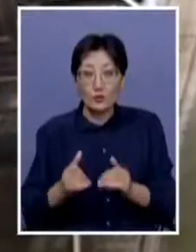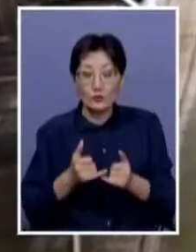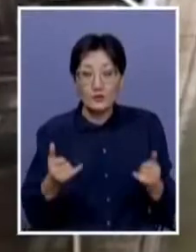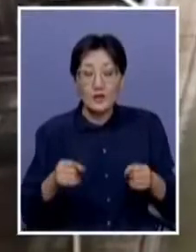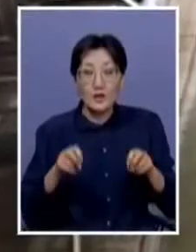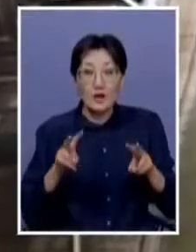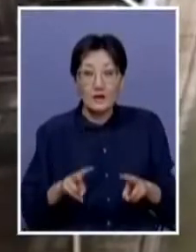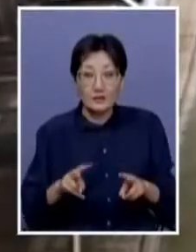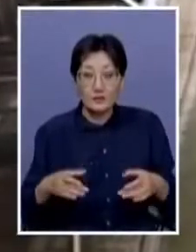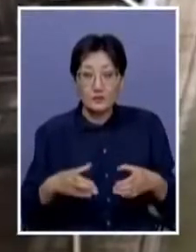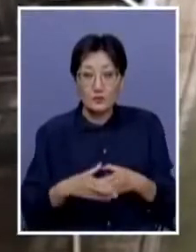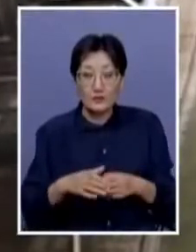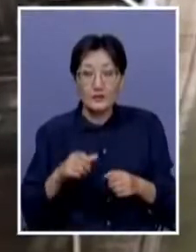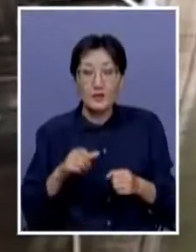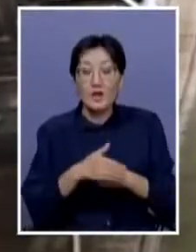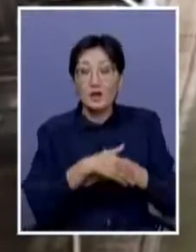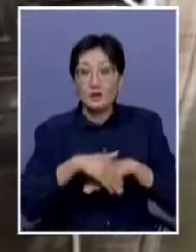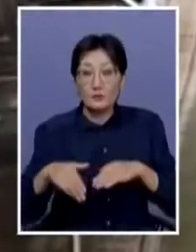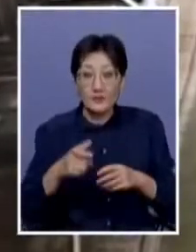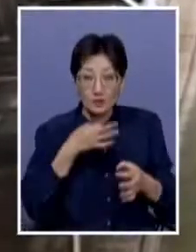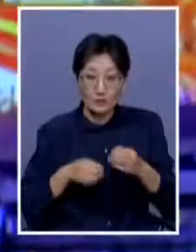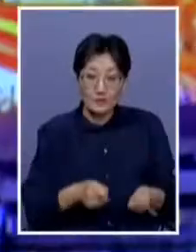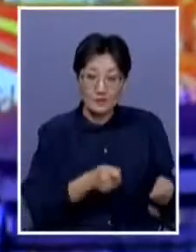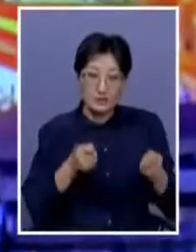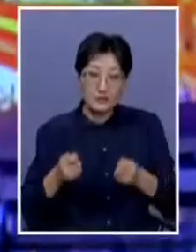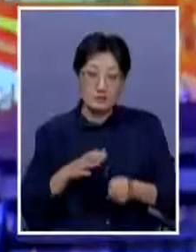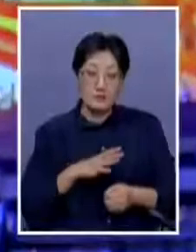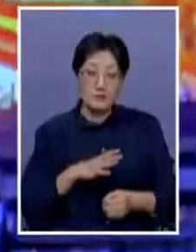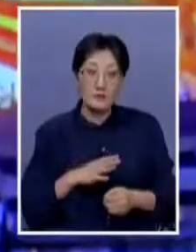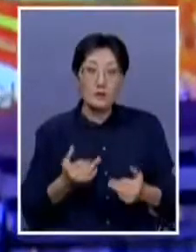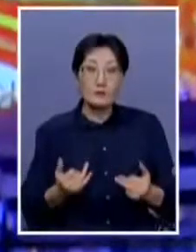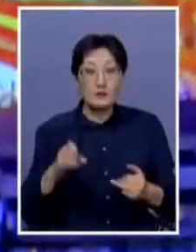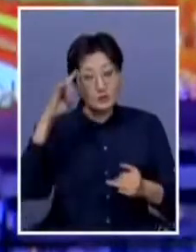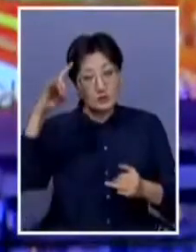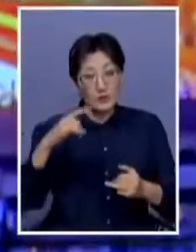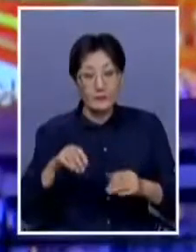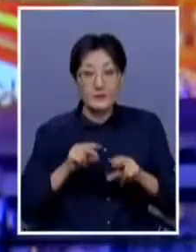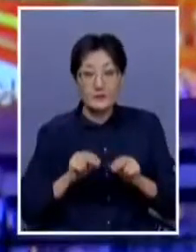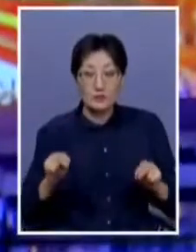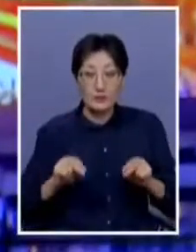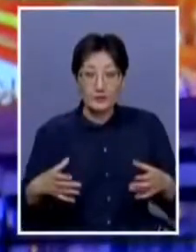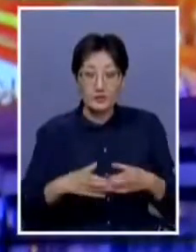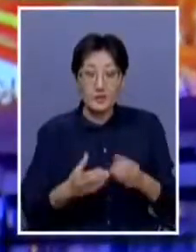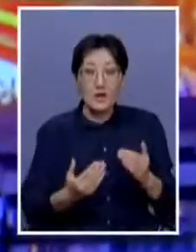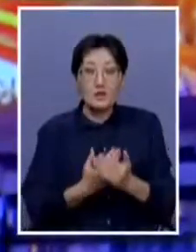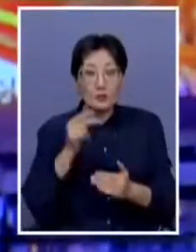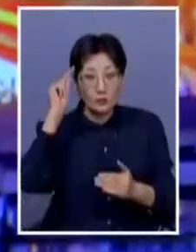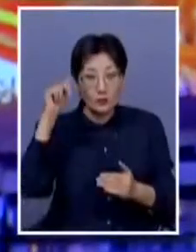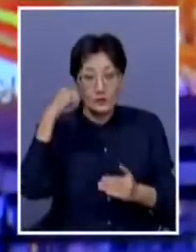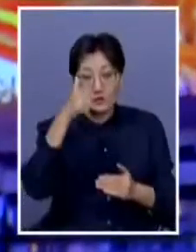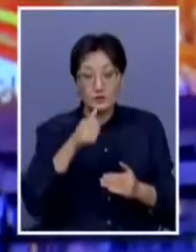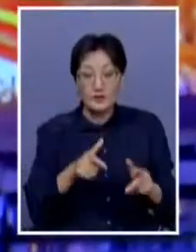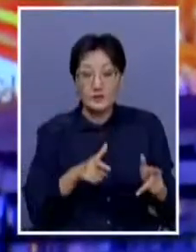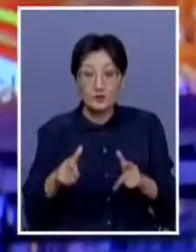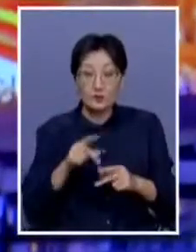арнайы борт ұйымдастырылып, шетелдерден препараттар жеткізілді. Бүгін еліміздің ұстаздар қауымы жаңа оқу жылына дайындық